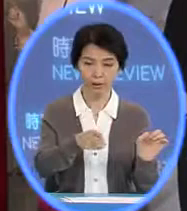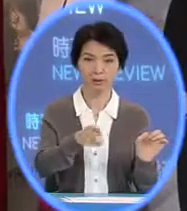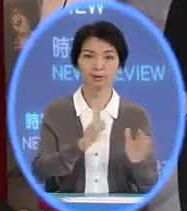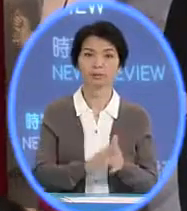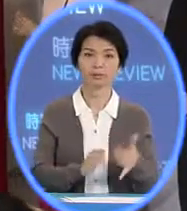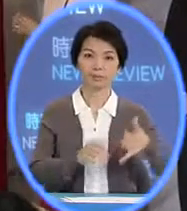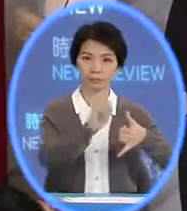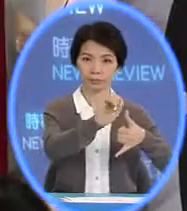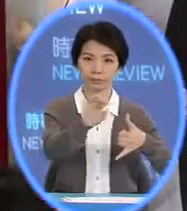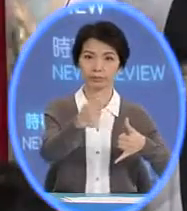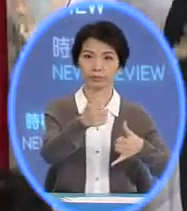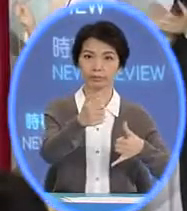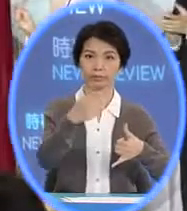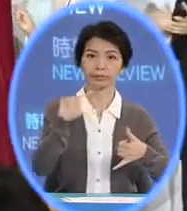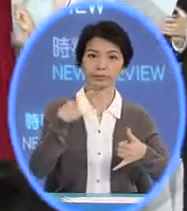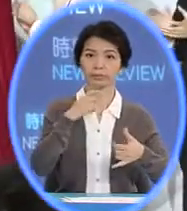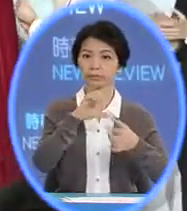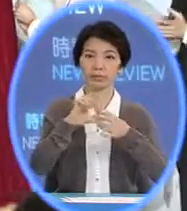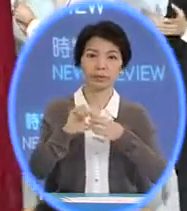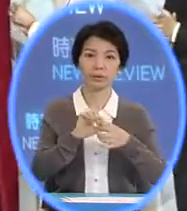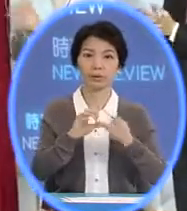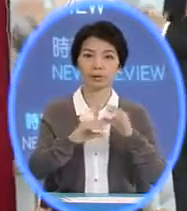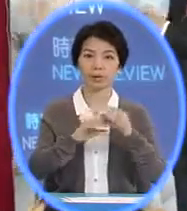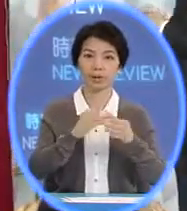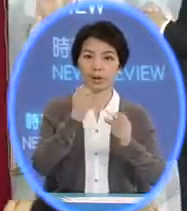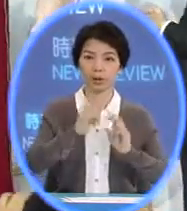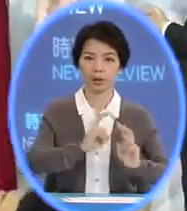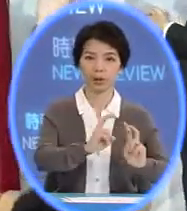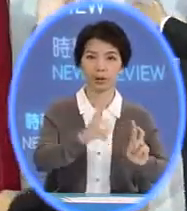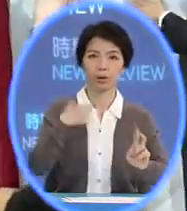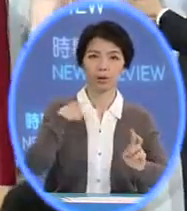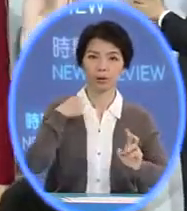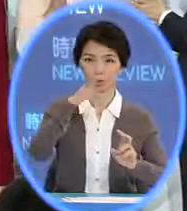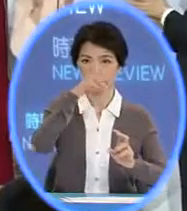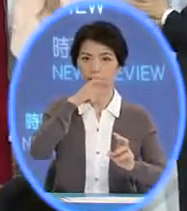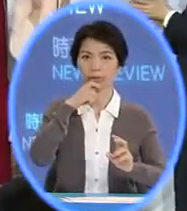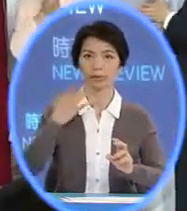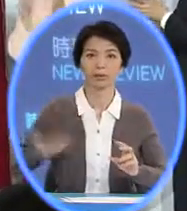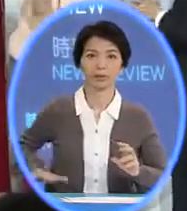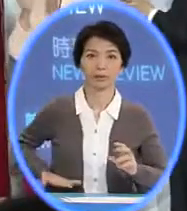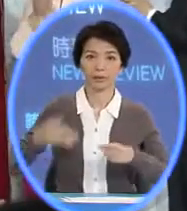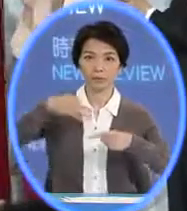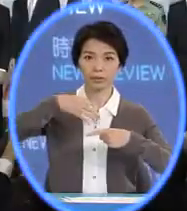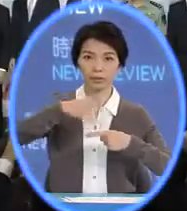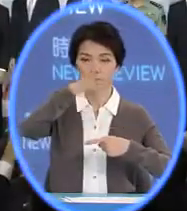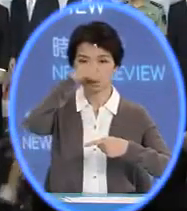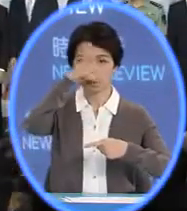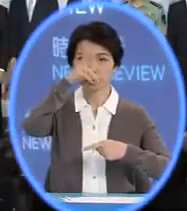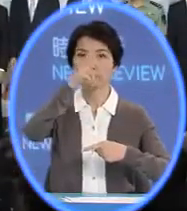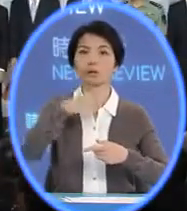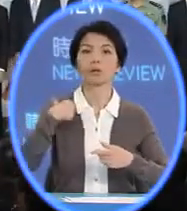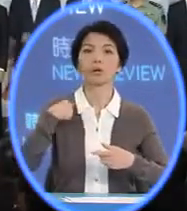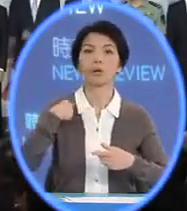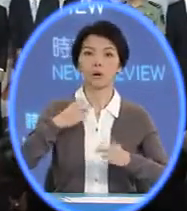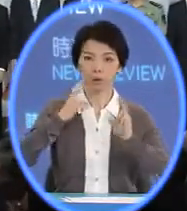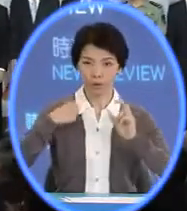辞时感谢特区政府相关政策局、港铁、中央政府、广东省和深圳市政府以及中国铁